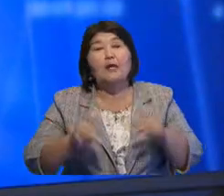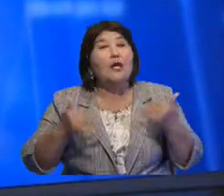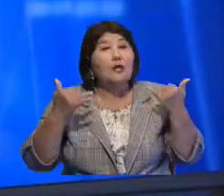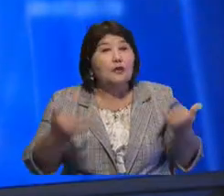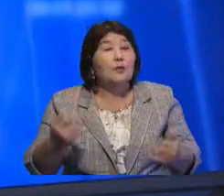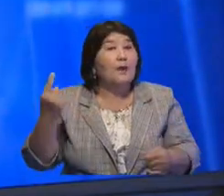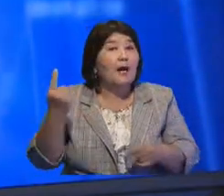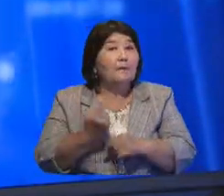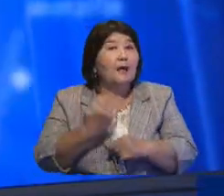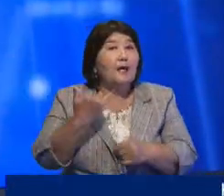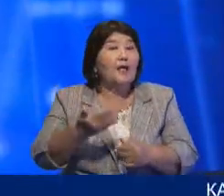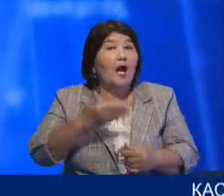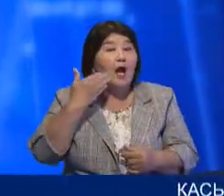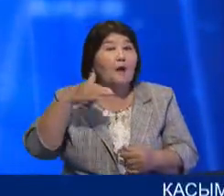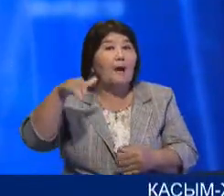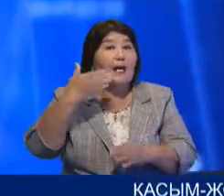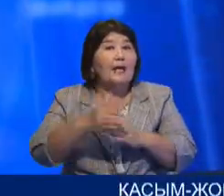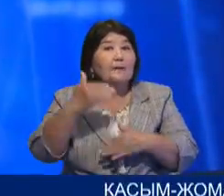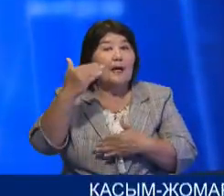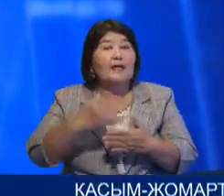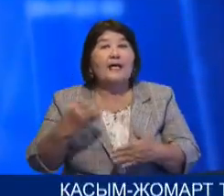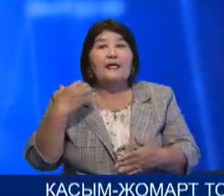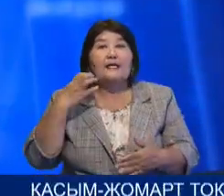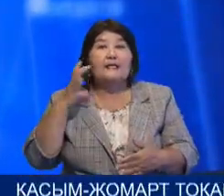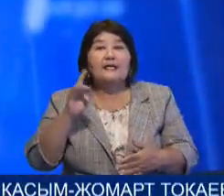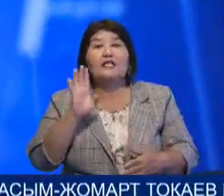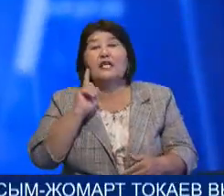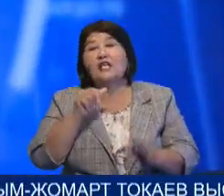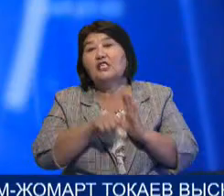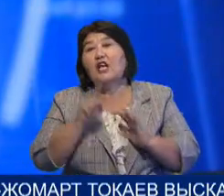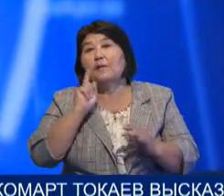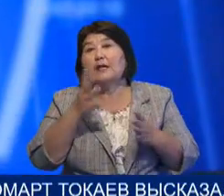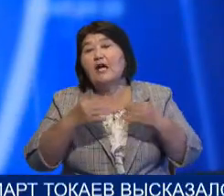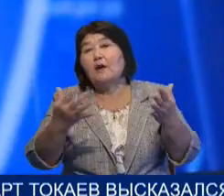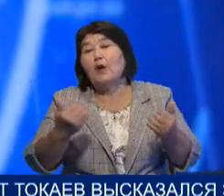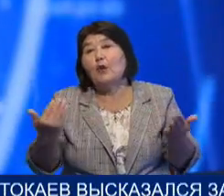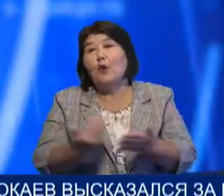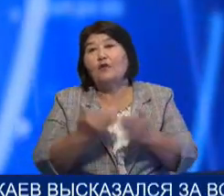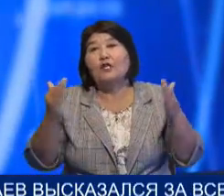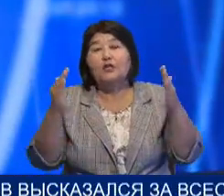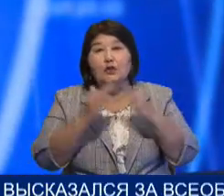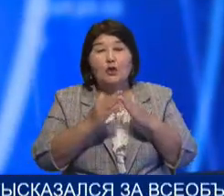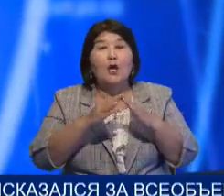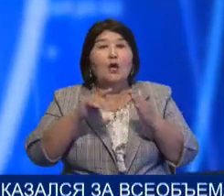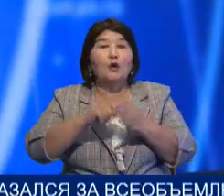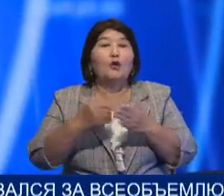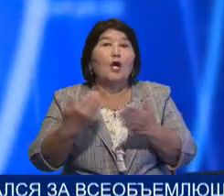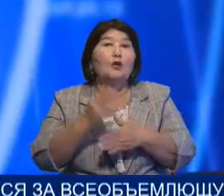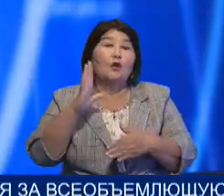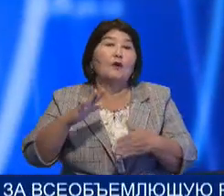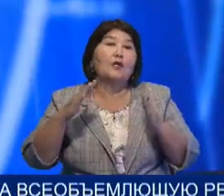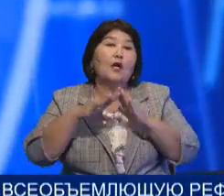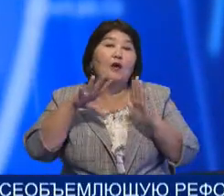сегодня впервые в рамках облегчённой ипотечной программы Жастар 60 молодых семей получили новое жильё ключи от Новых квартир